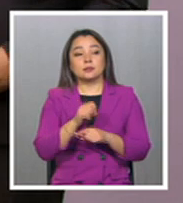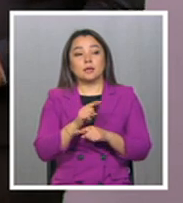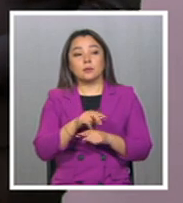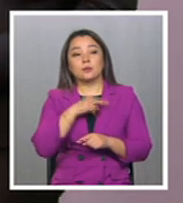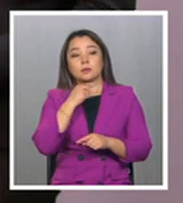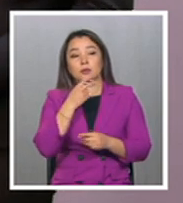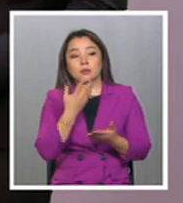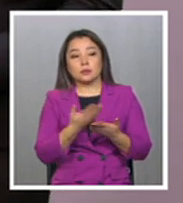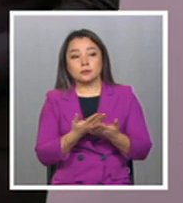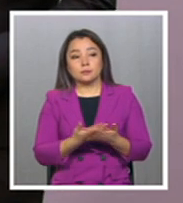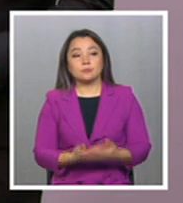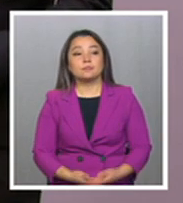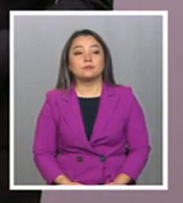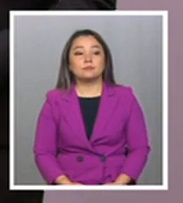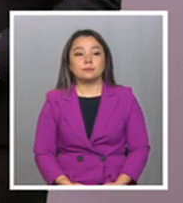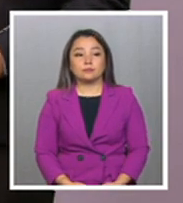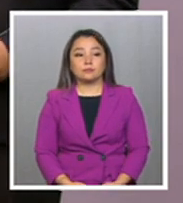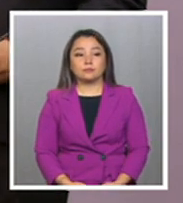көшейік.